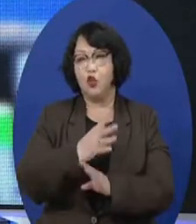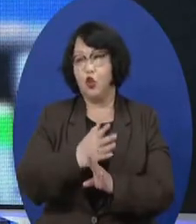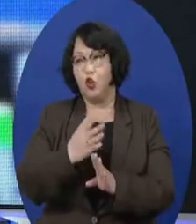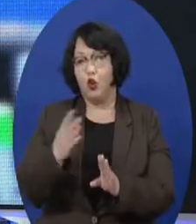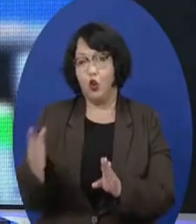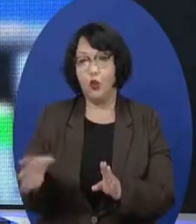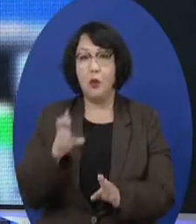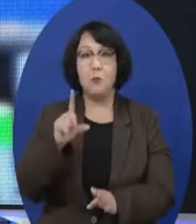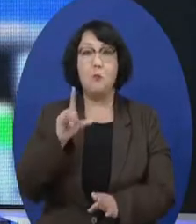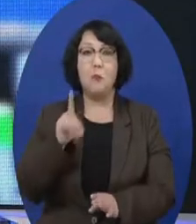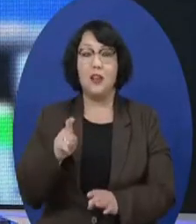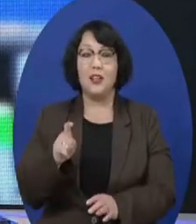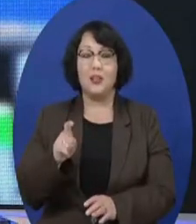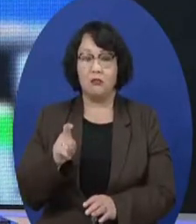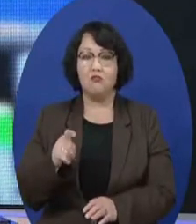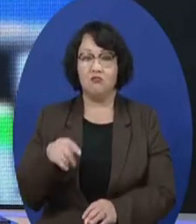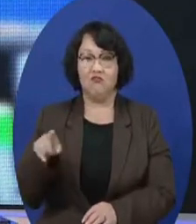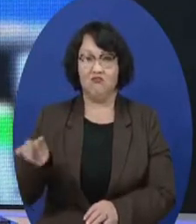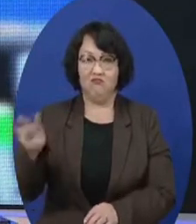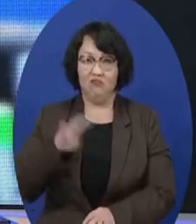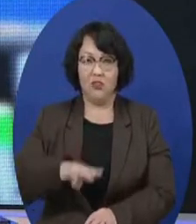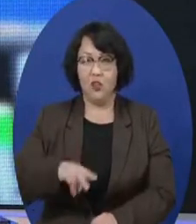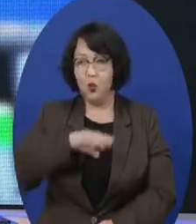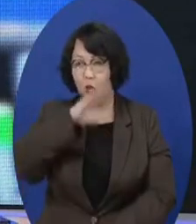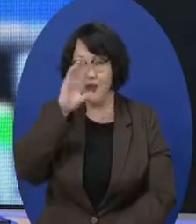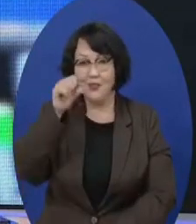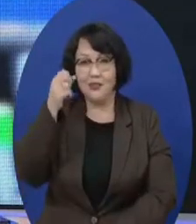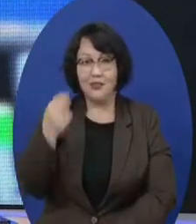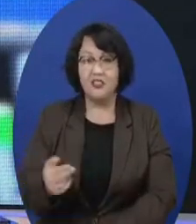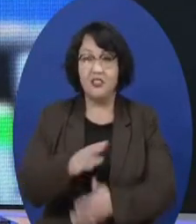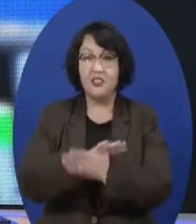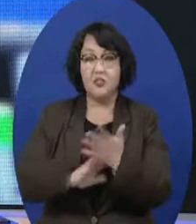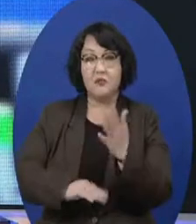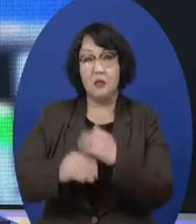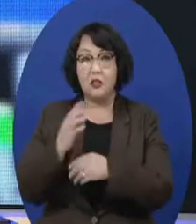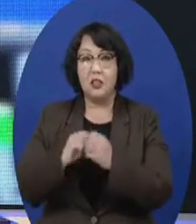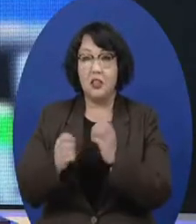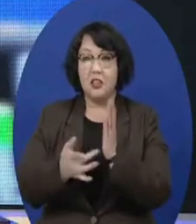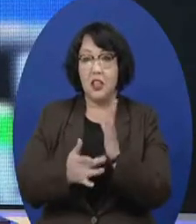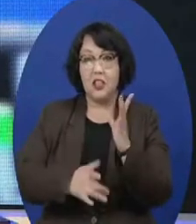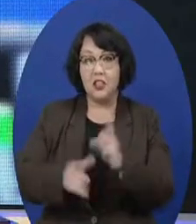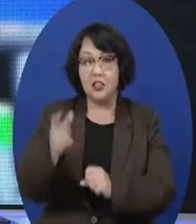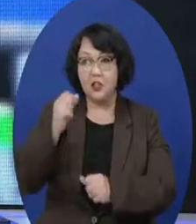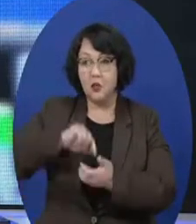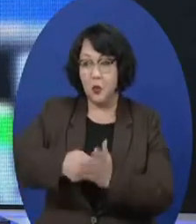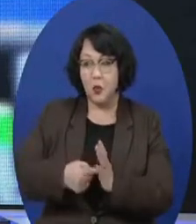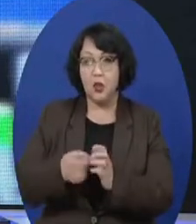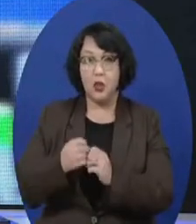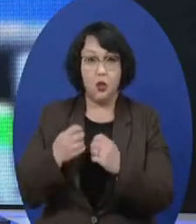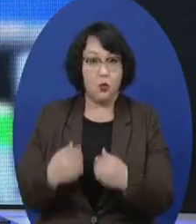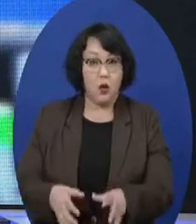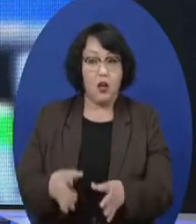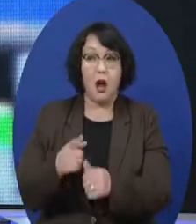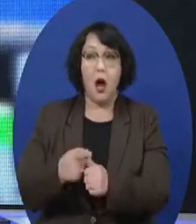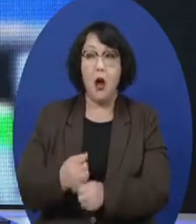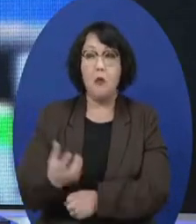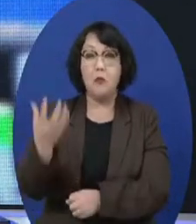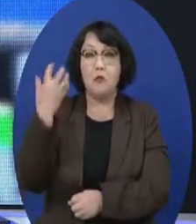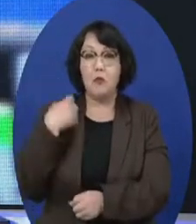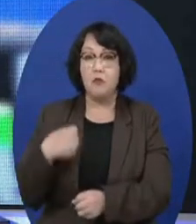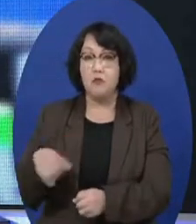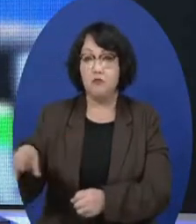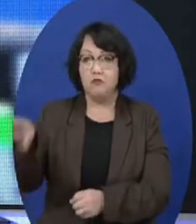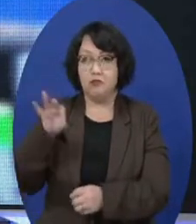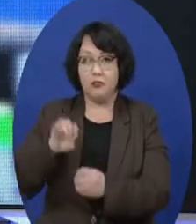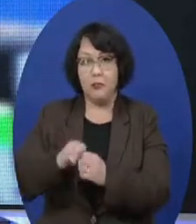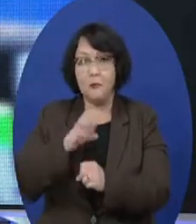тосгоны дулааны цахилгаан станцт ажилласан шинэ дулааны цахилгаан станц барих техник эдийн засгийн үндэслэл нь хийгдсэн, гүйцэтгэгчийг сонгож шалгаруулах ажил